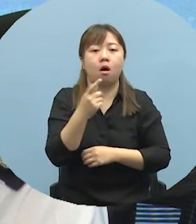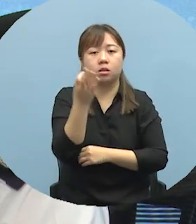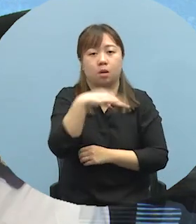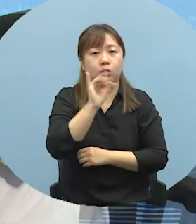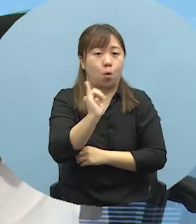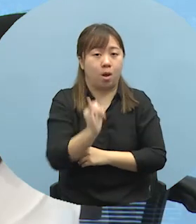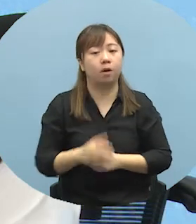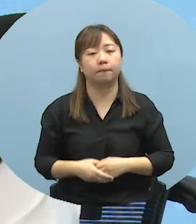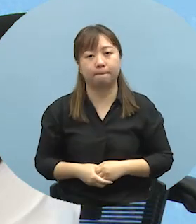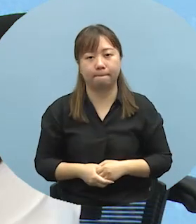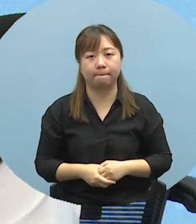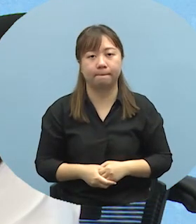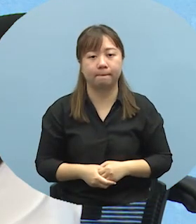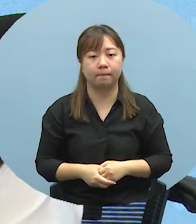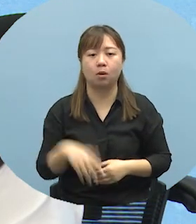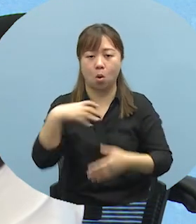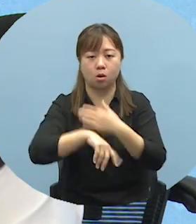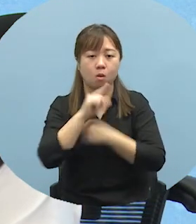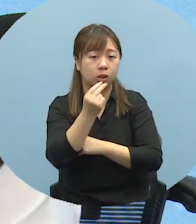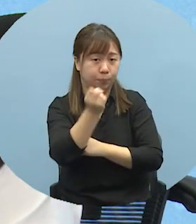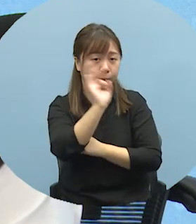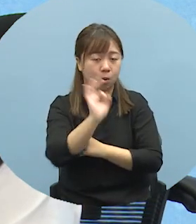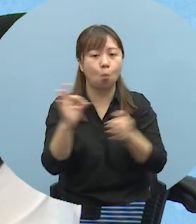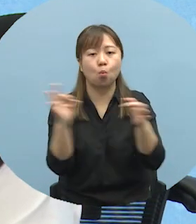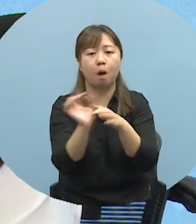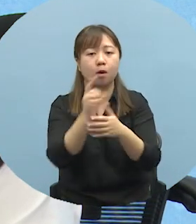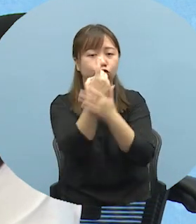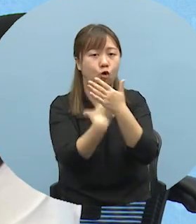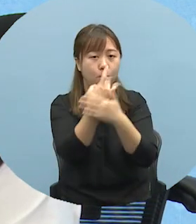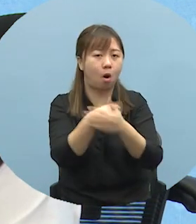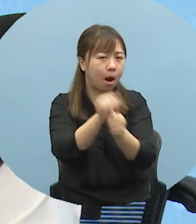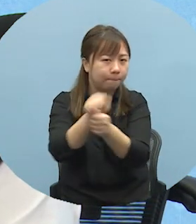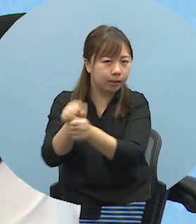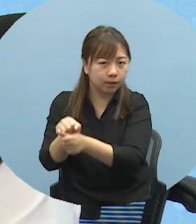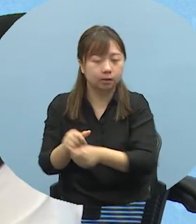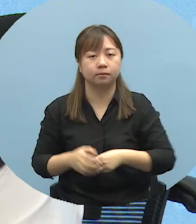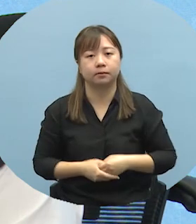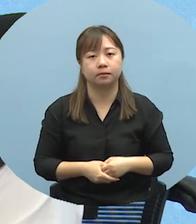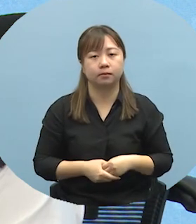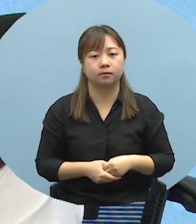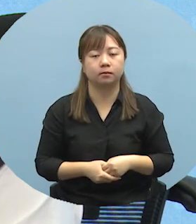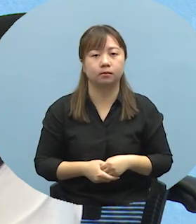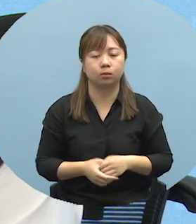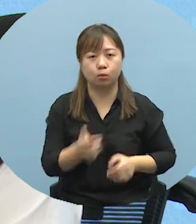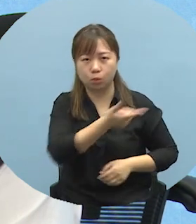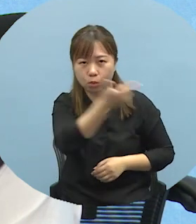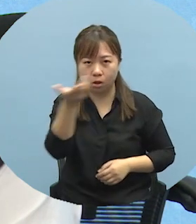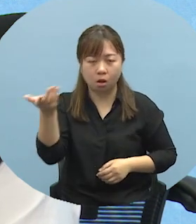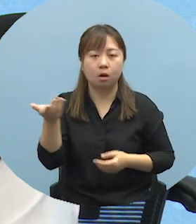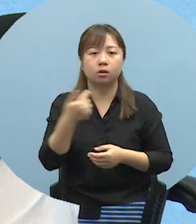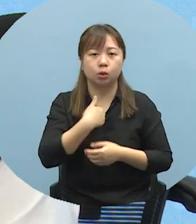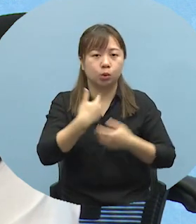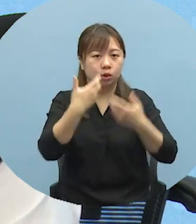宗，當中咧超過70%咧係同網上騙案有關。其實咧，大家咧都要留意